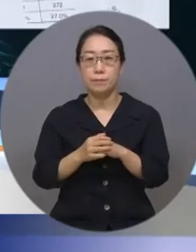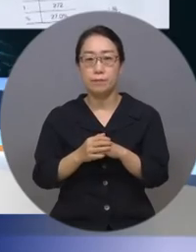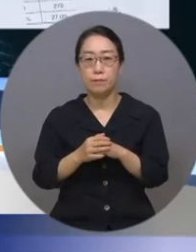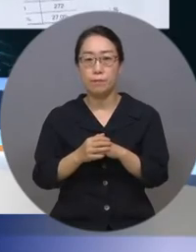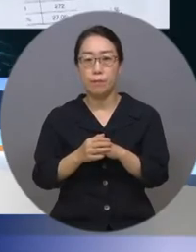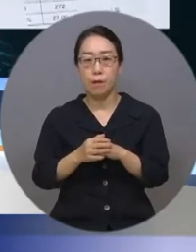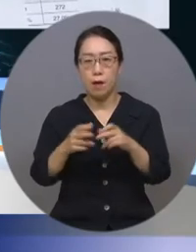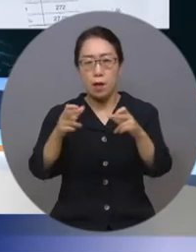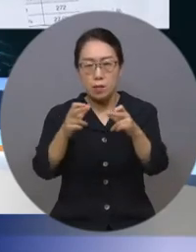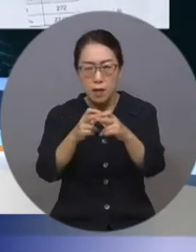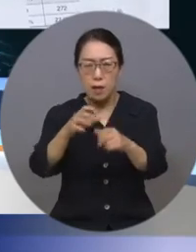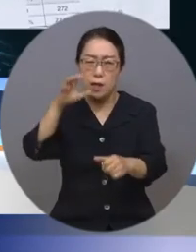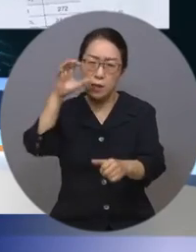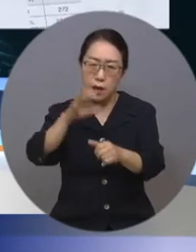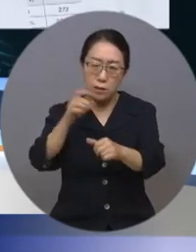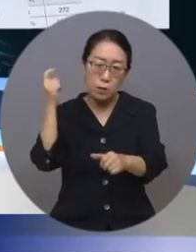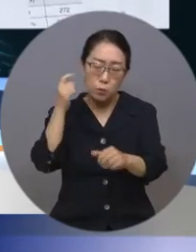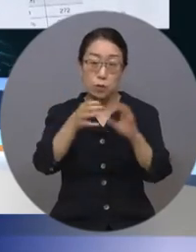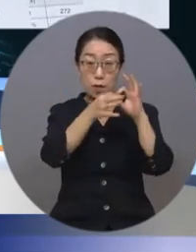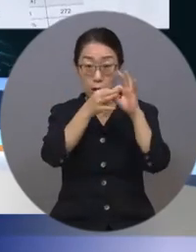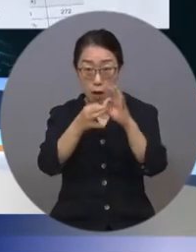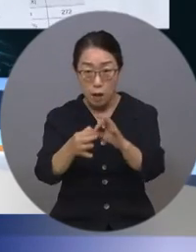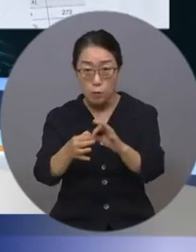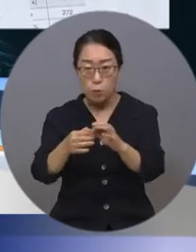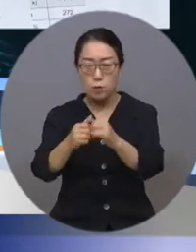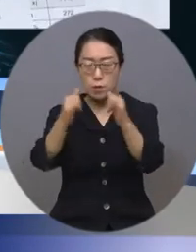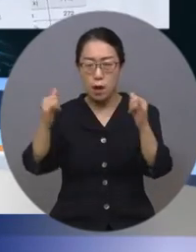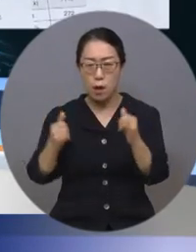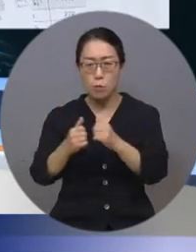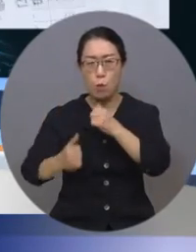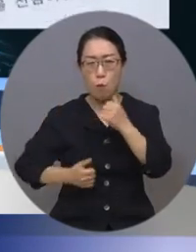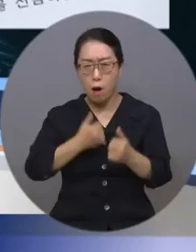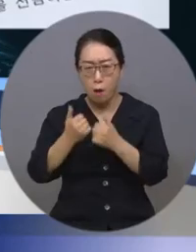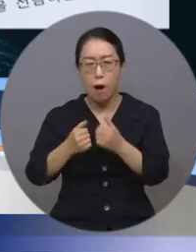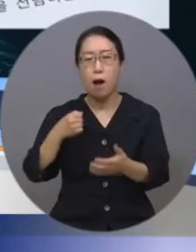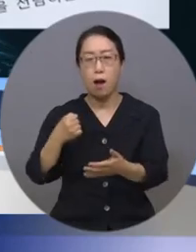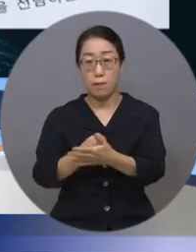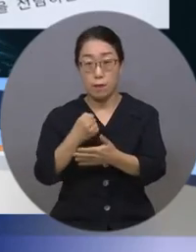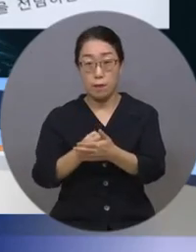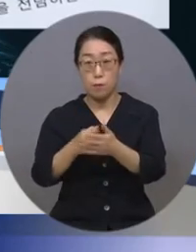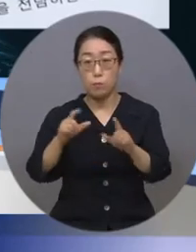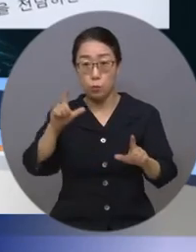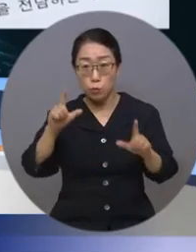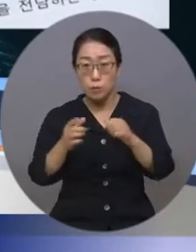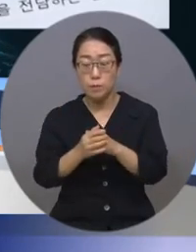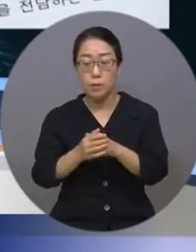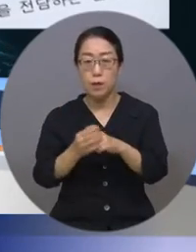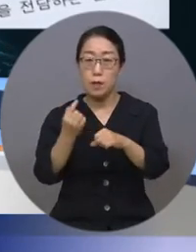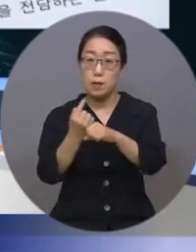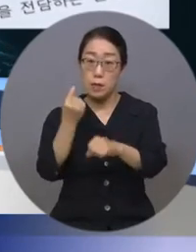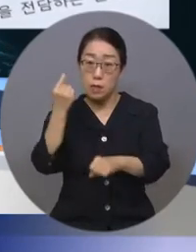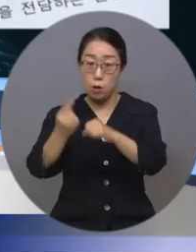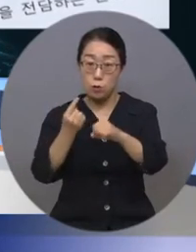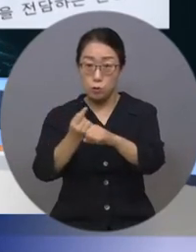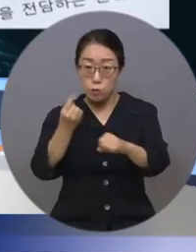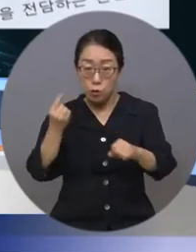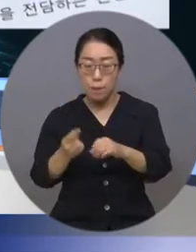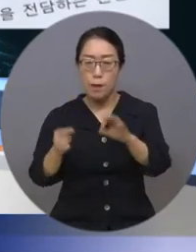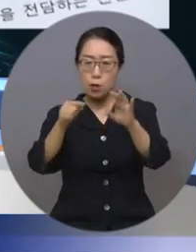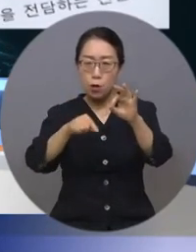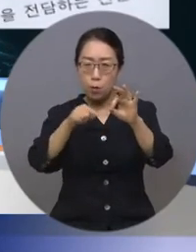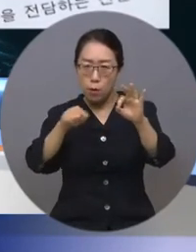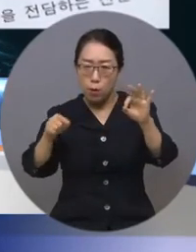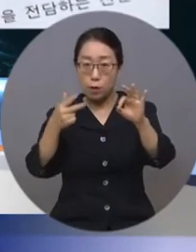이 따른 장애인 학대 소식에 사회적 공분과 안타까움을 자아내고 있는데요 지난해 장애인 학대 피해자 10명 중